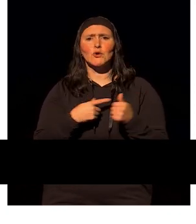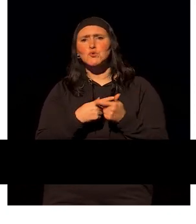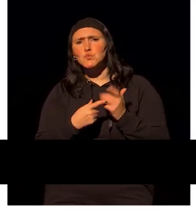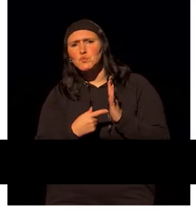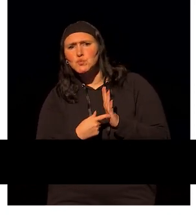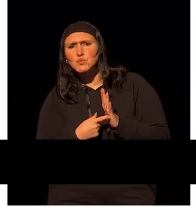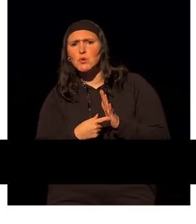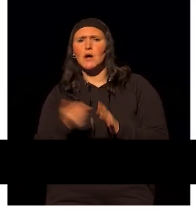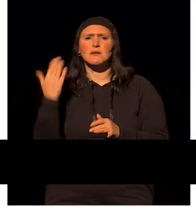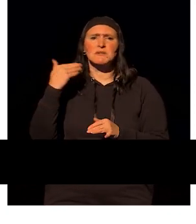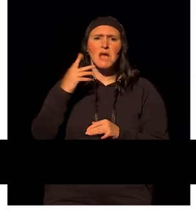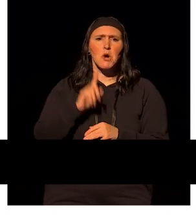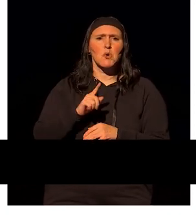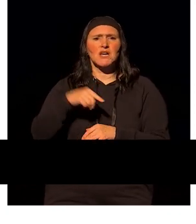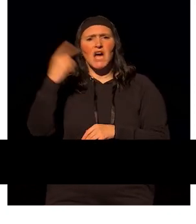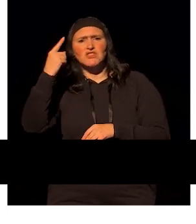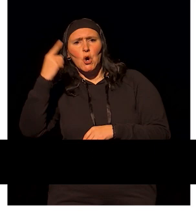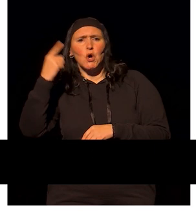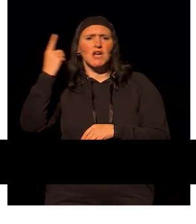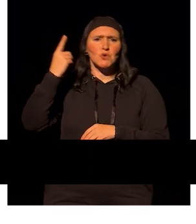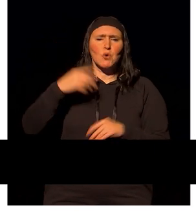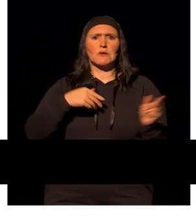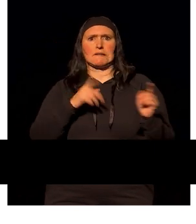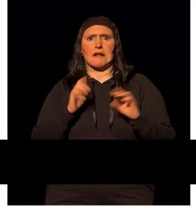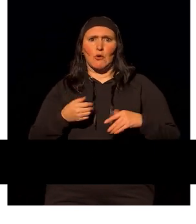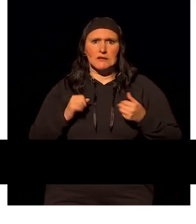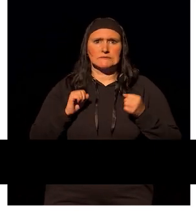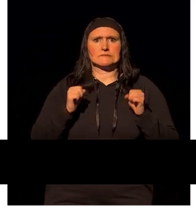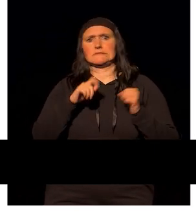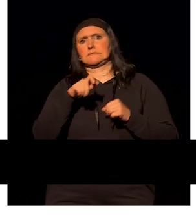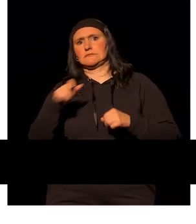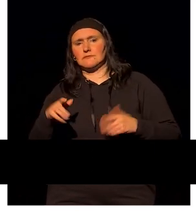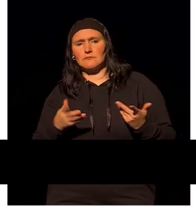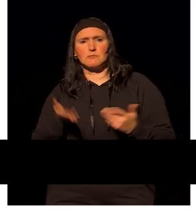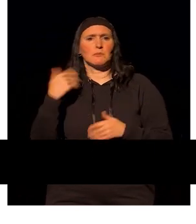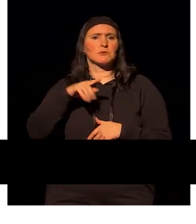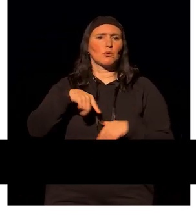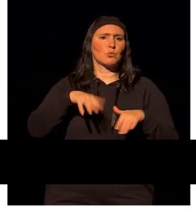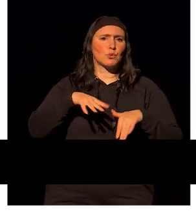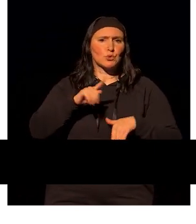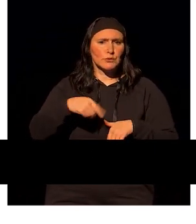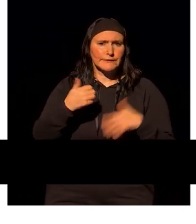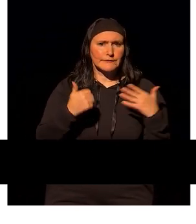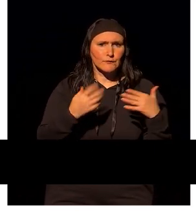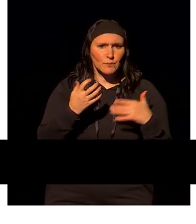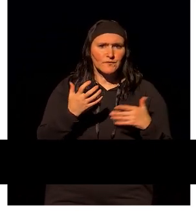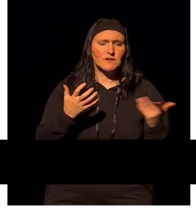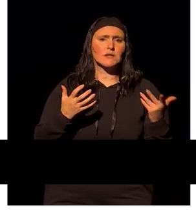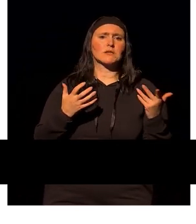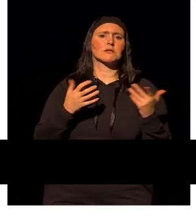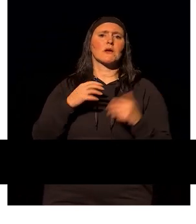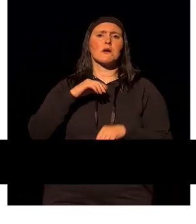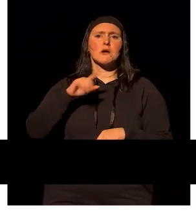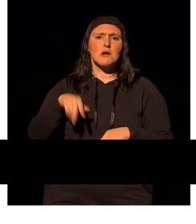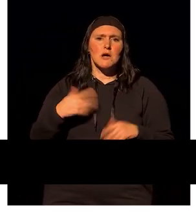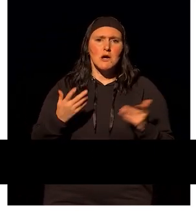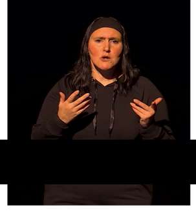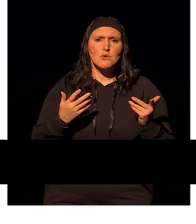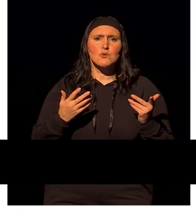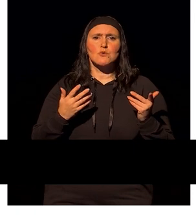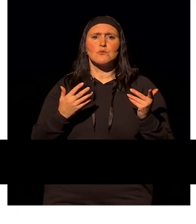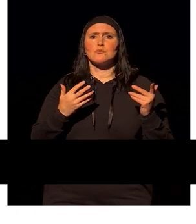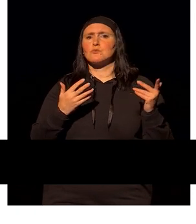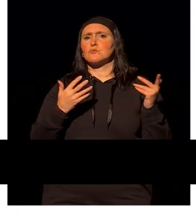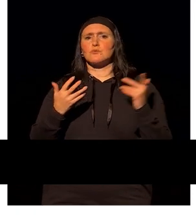damals ja sehr, sehr engagiert hat, aber in Wirklichkeit schon 1956 eben davor gewarnt hat